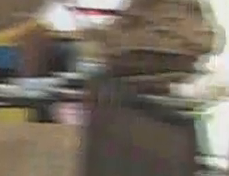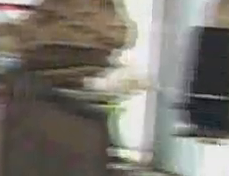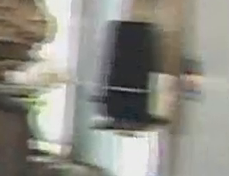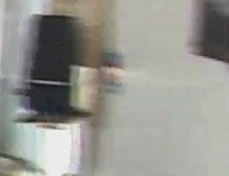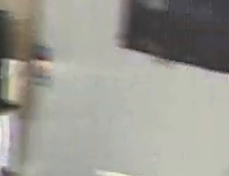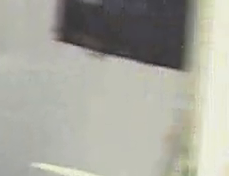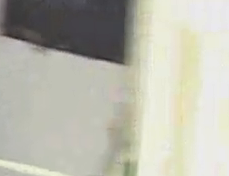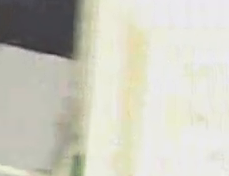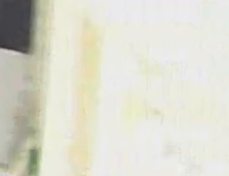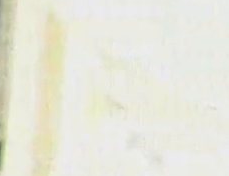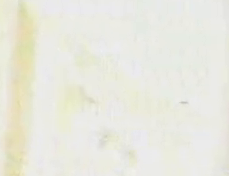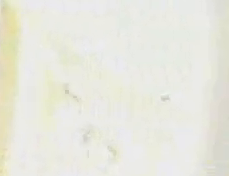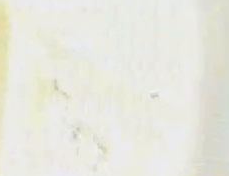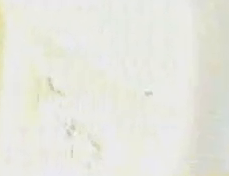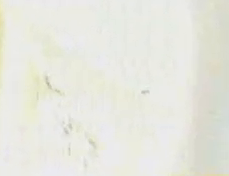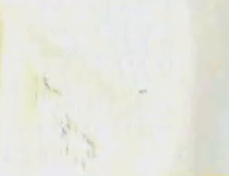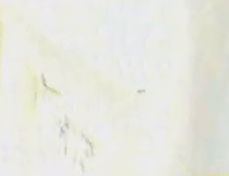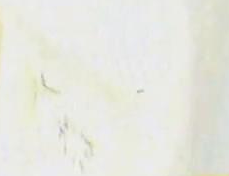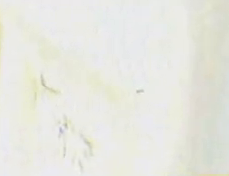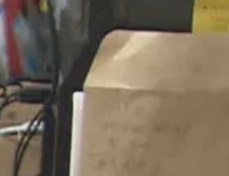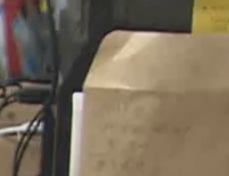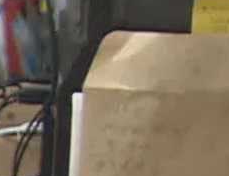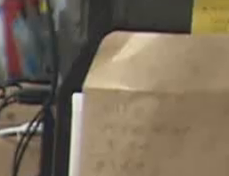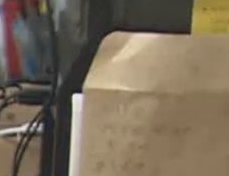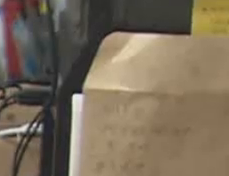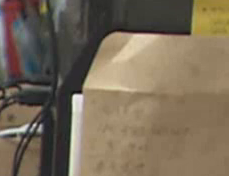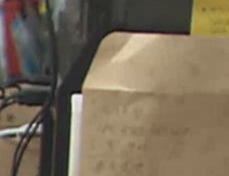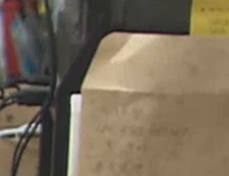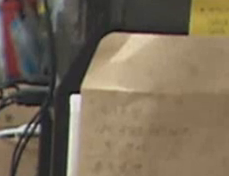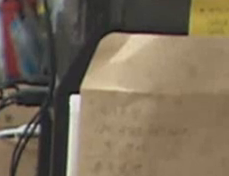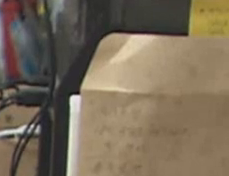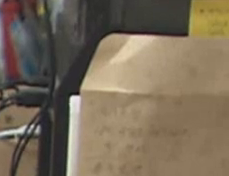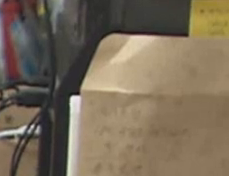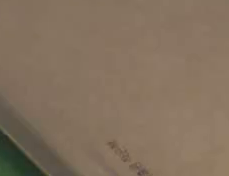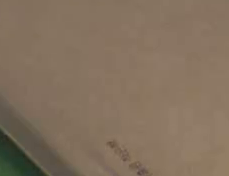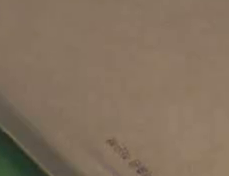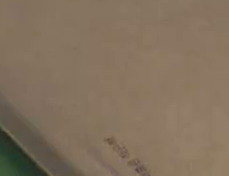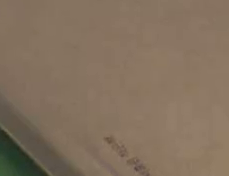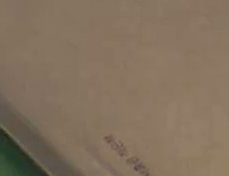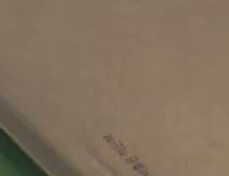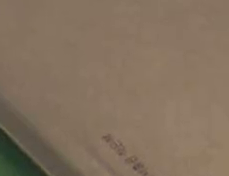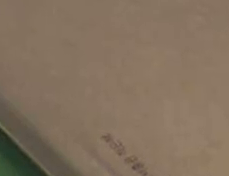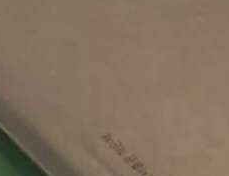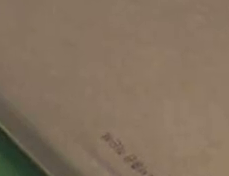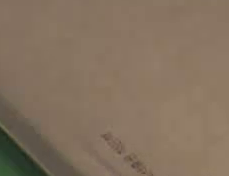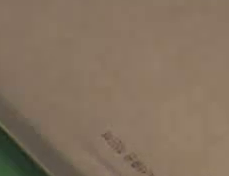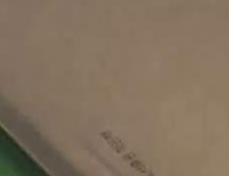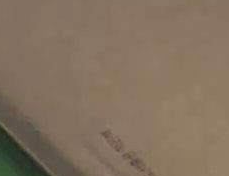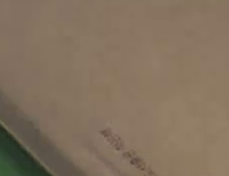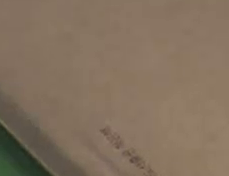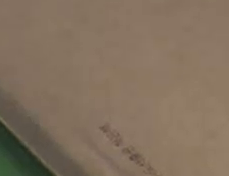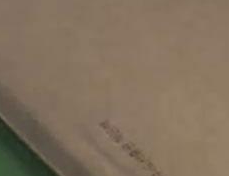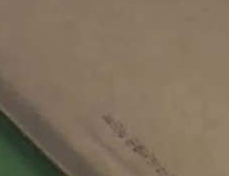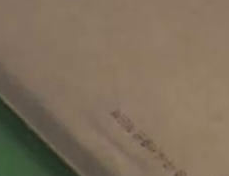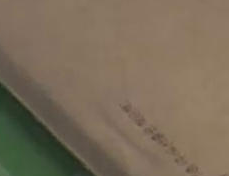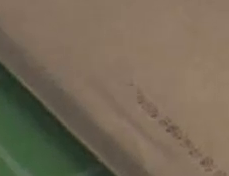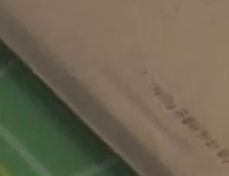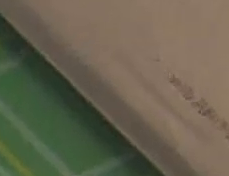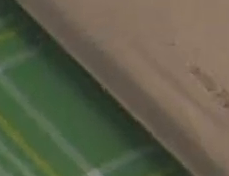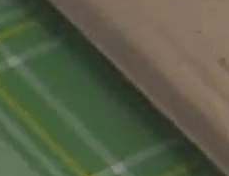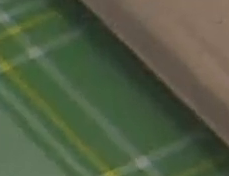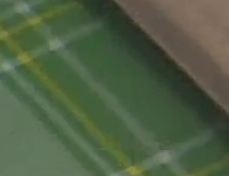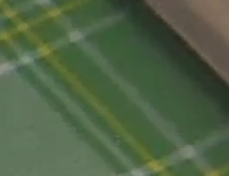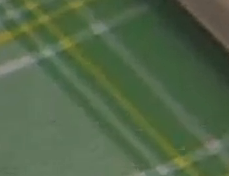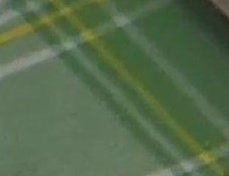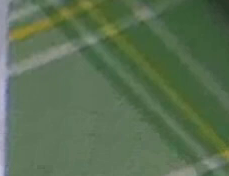줄곧 이곳을 지켜온 단원고 학생 희생자 고우재 군의 아버지. 지난달 고 씨에게 진도군의 한 단체가 보내온